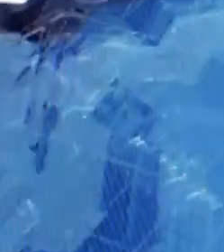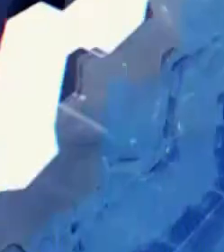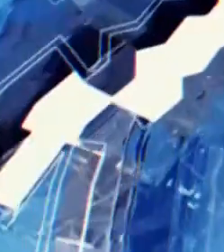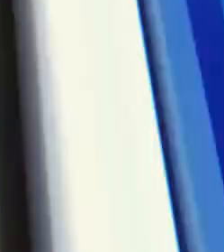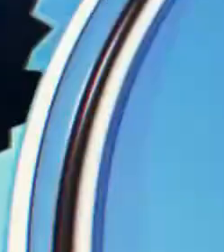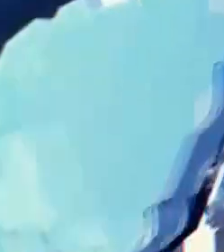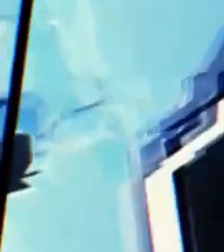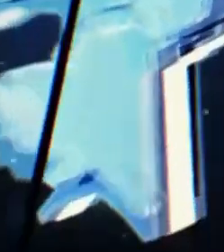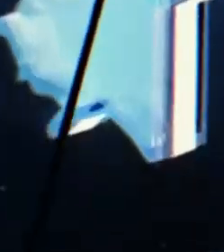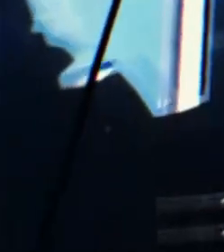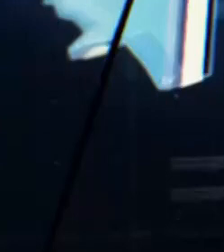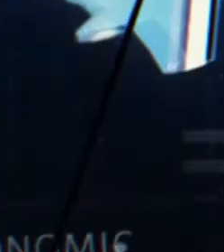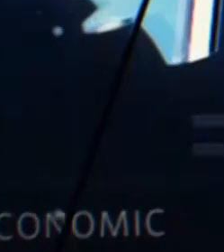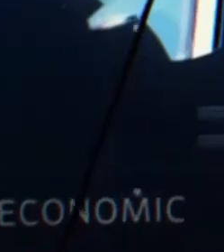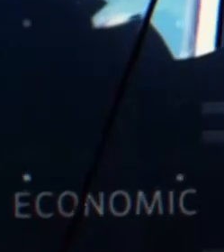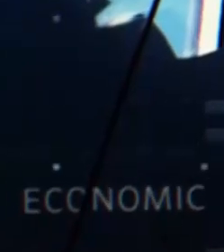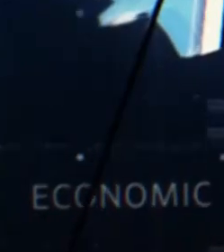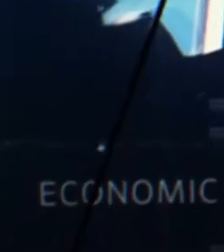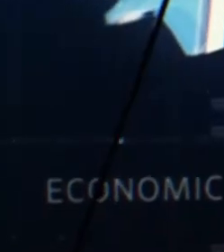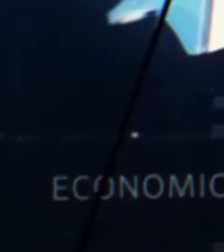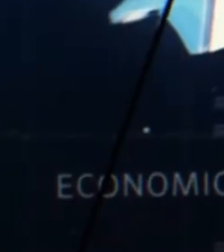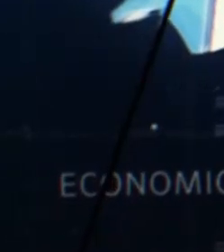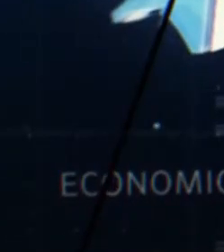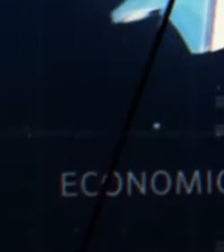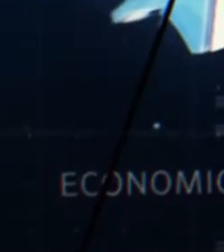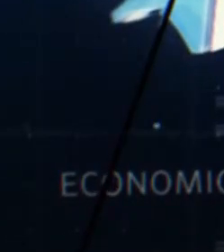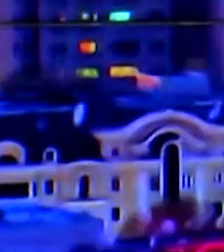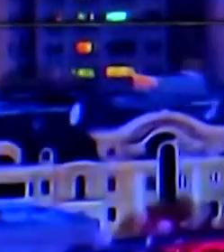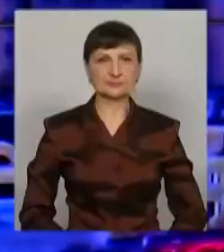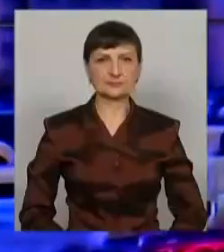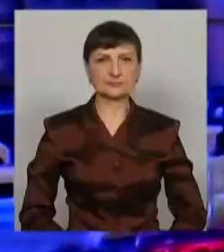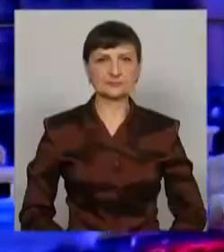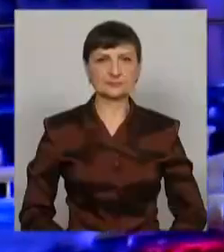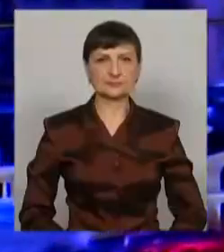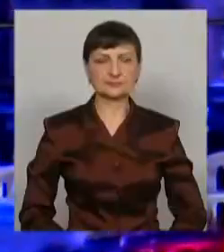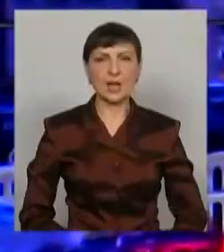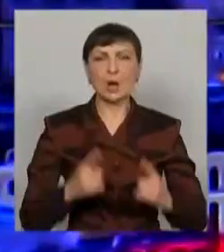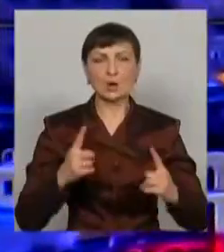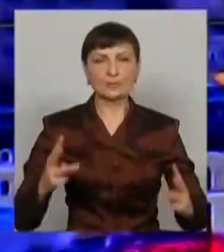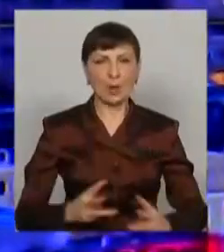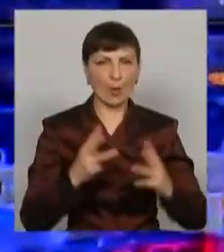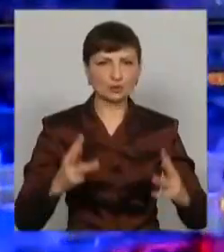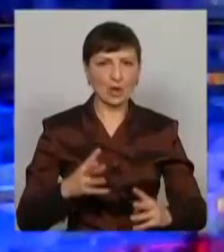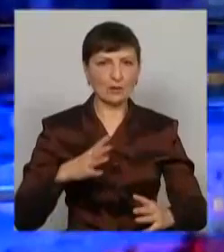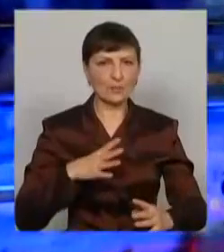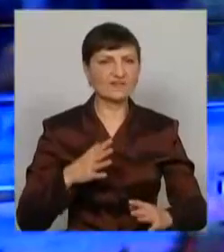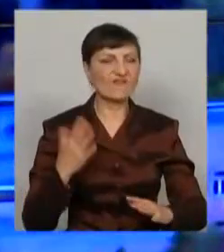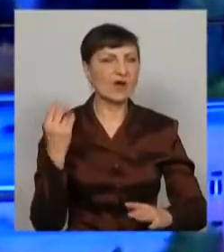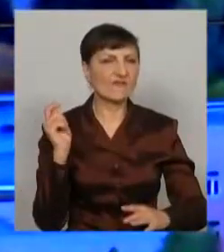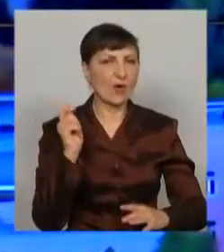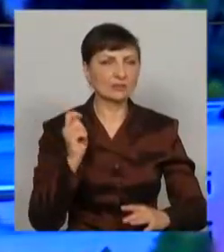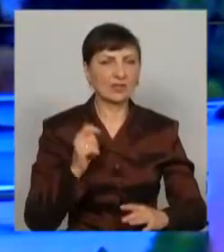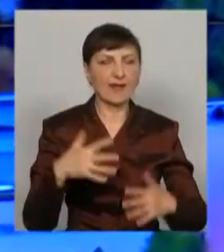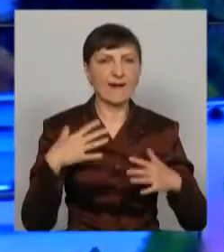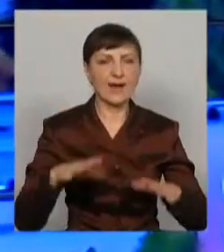Yeah. Крупный пожар произошел в минувшие выходные на